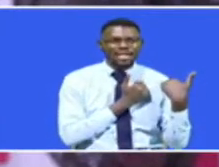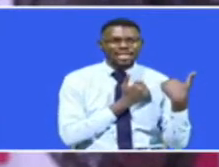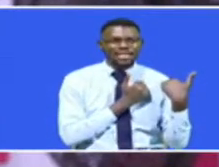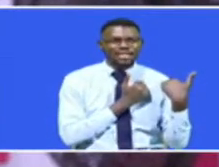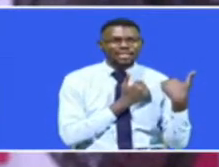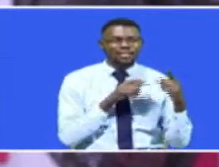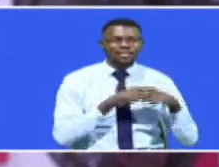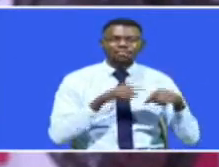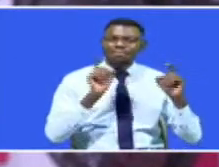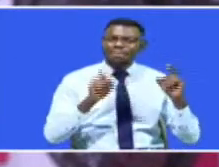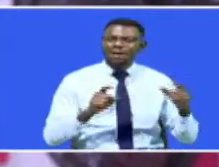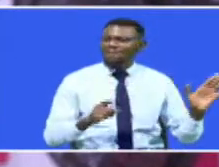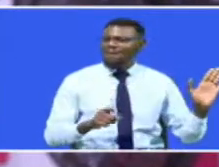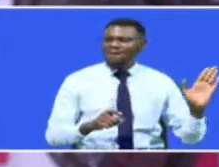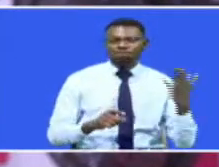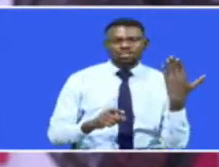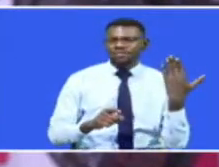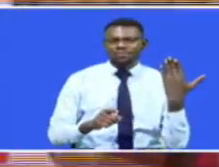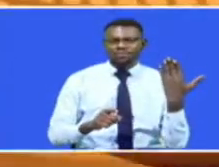watoke kazini.